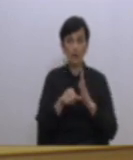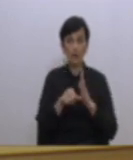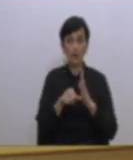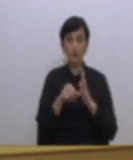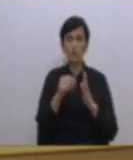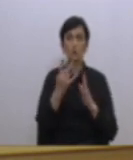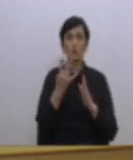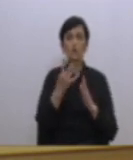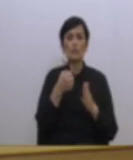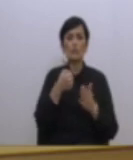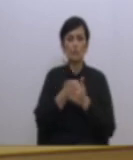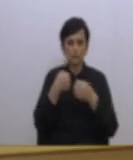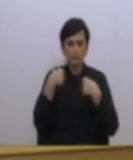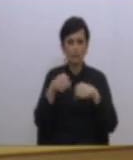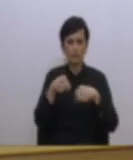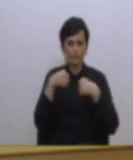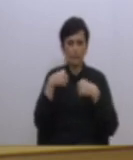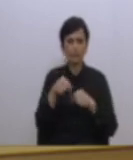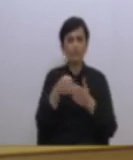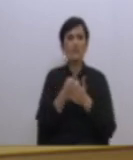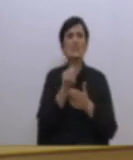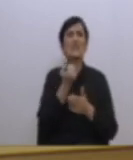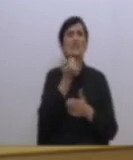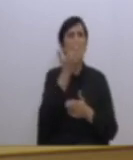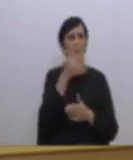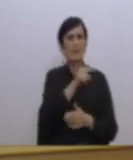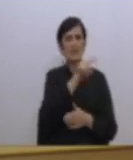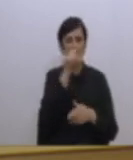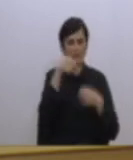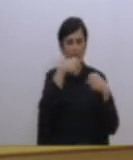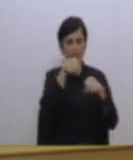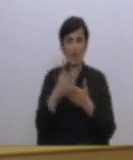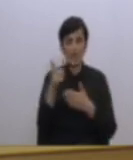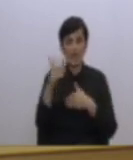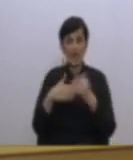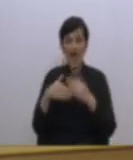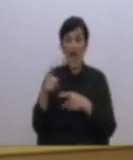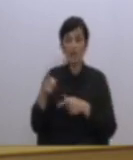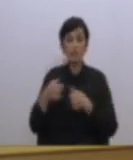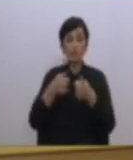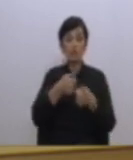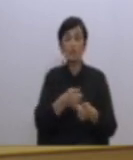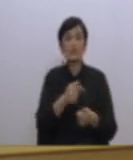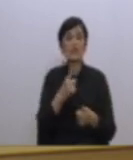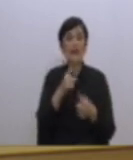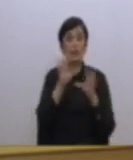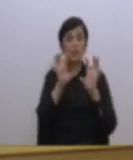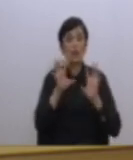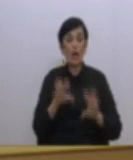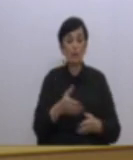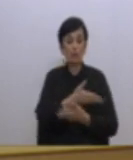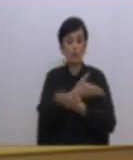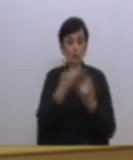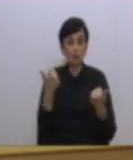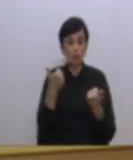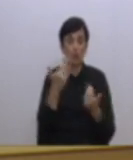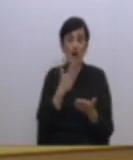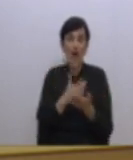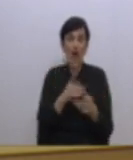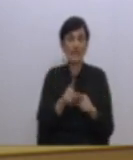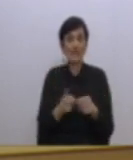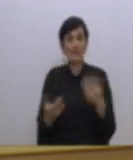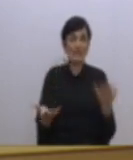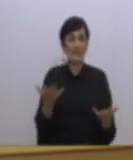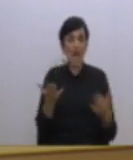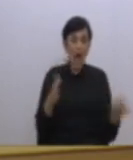უნდა იცემონ ესენი და რამდენია კიდე საცემი ამას თქვენ უწყობთ ხელთ იმიტომ რომ არ არის კანონი და ხართ ისე რა